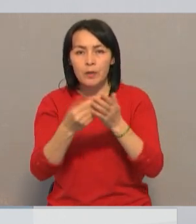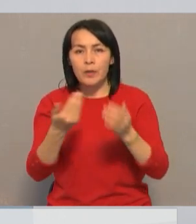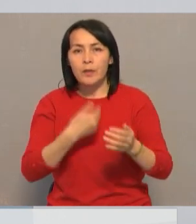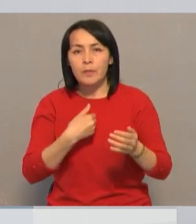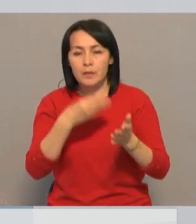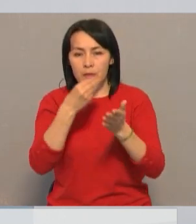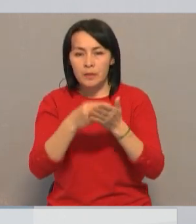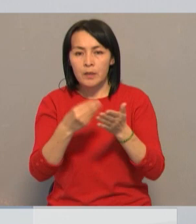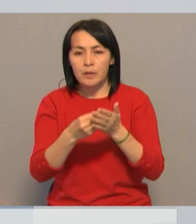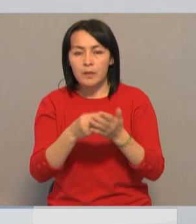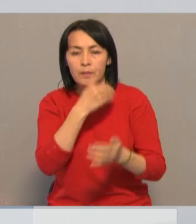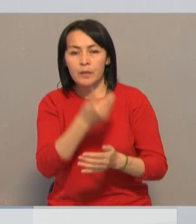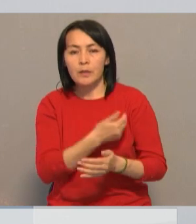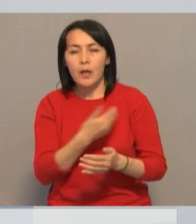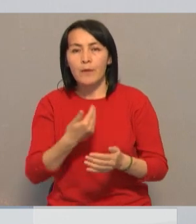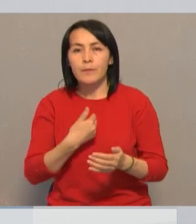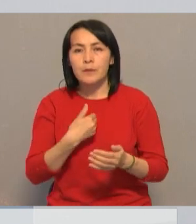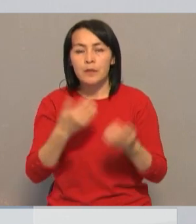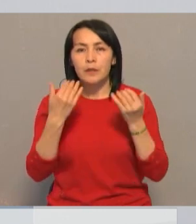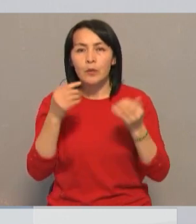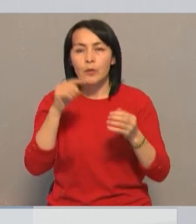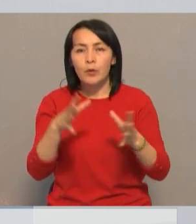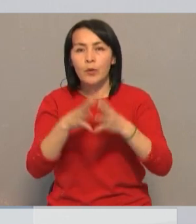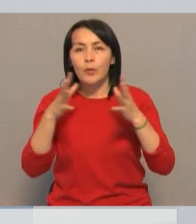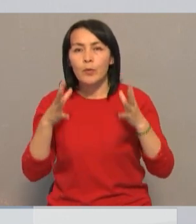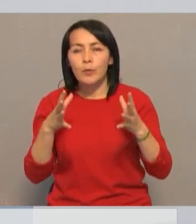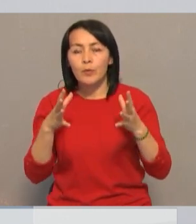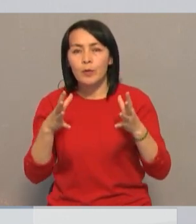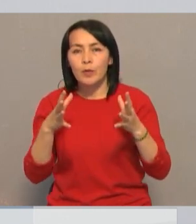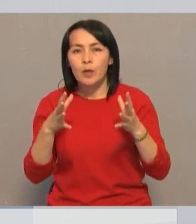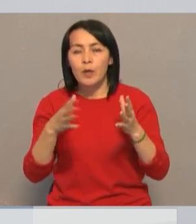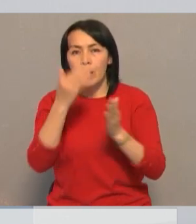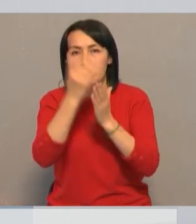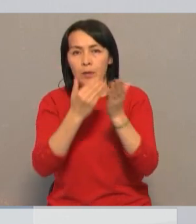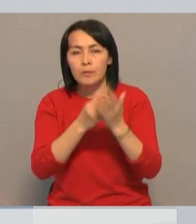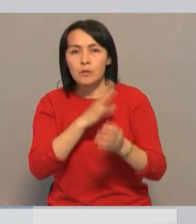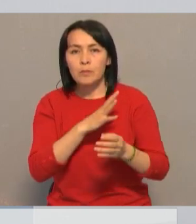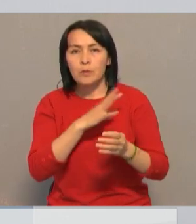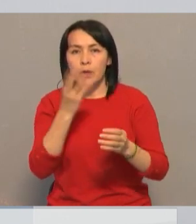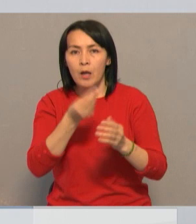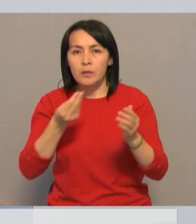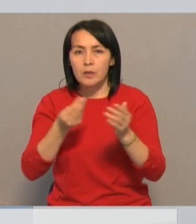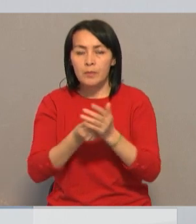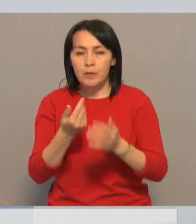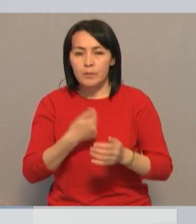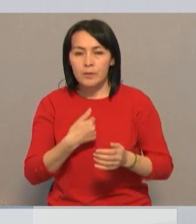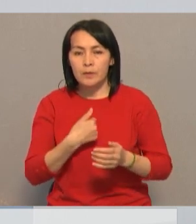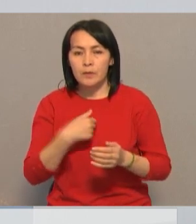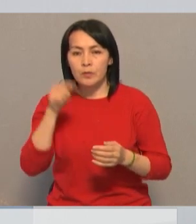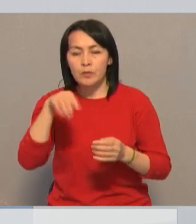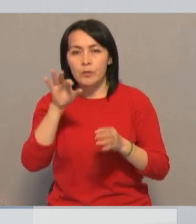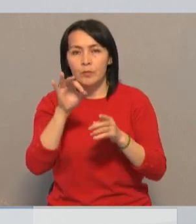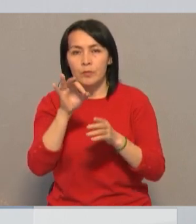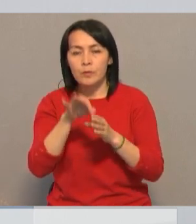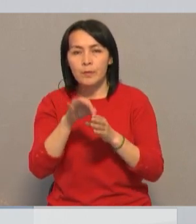біздікін сатайын деп отыр. Біз енді естественно оларға үлкен дисконт бердік енді. Өйткені олар предоплата кіргізіп отырады бізге. Сол